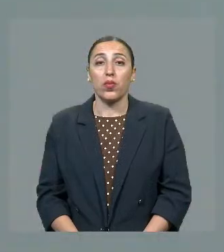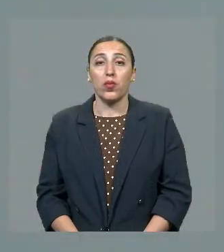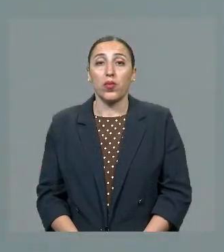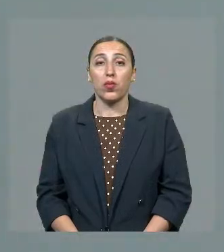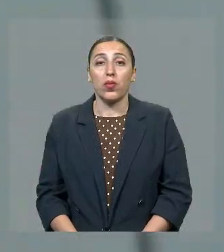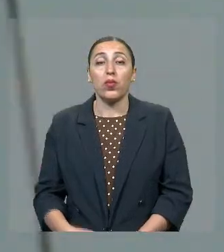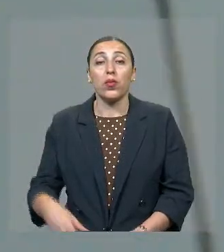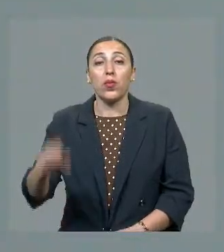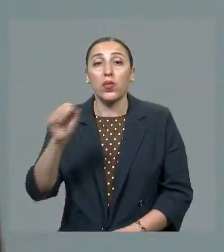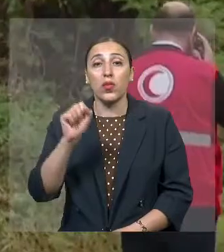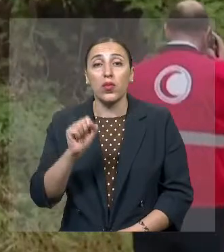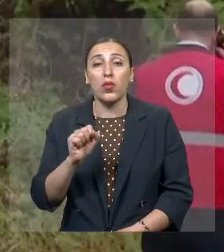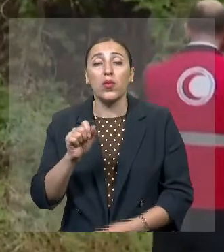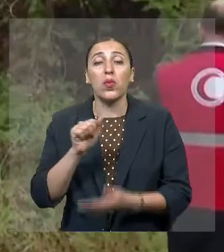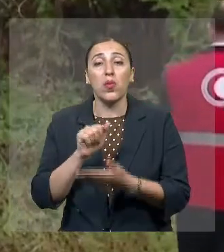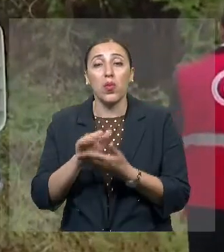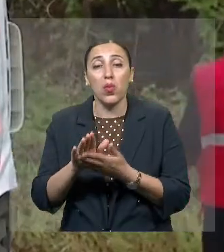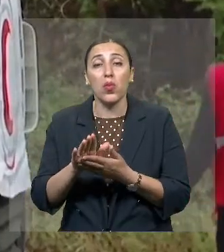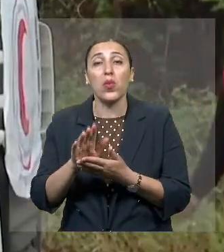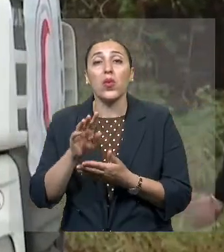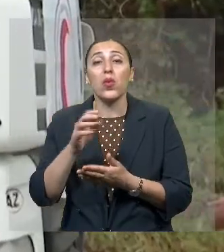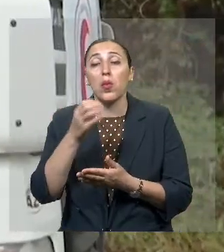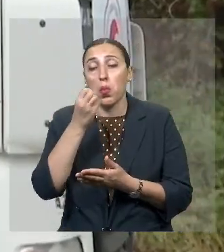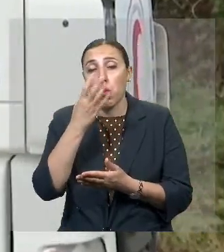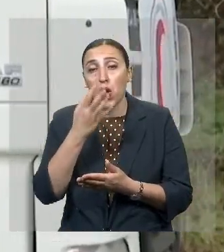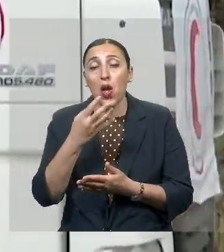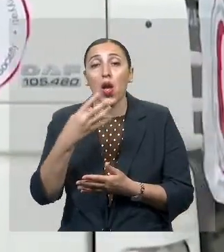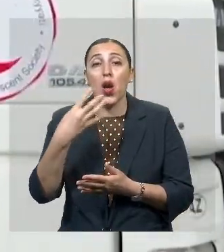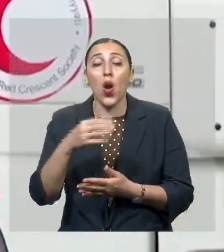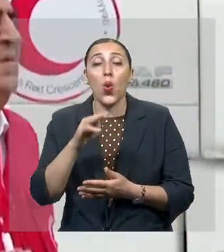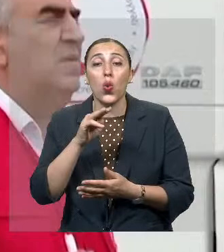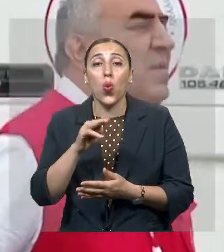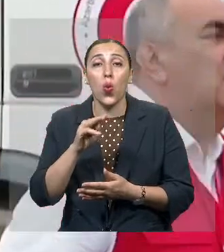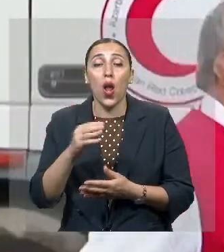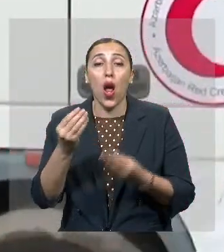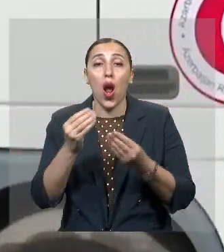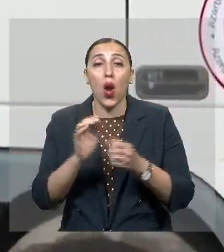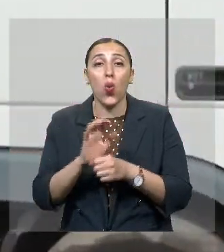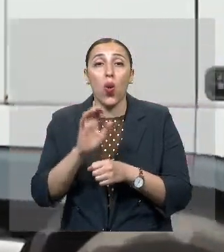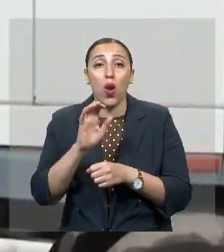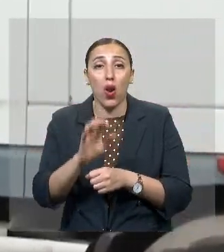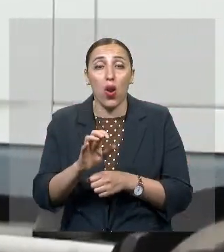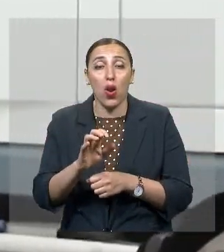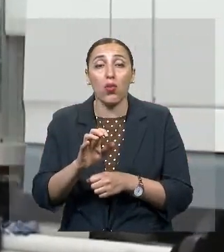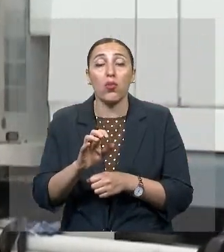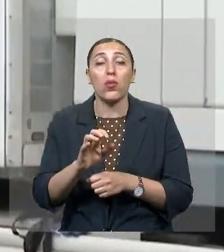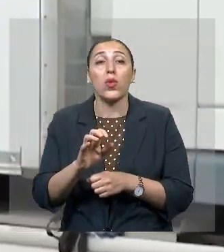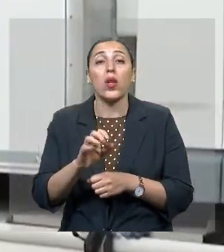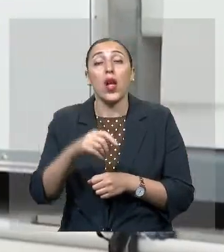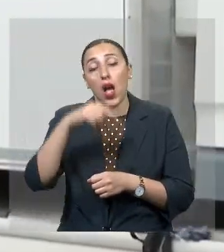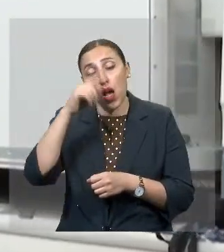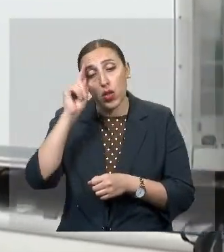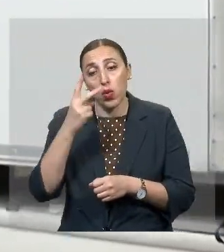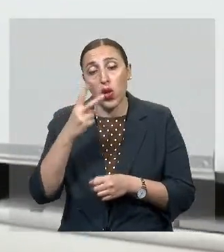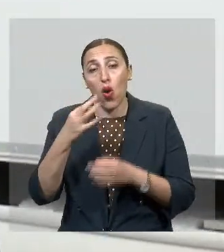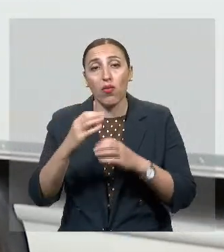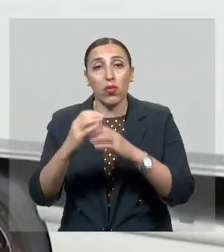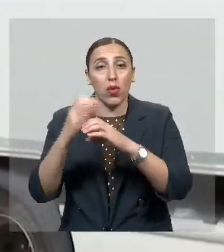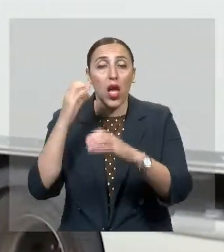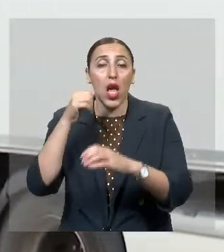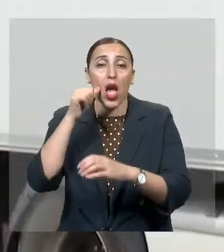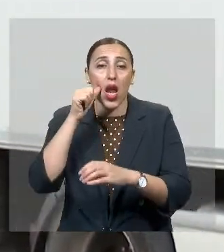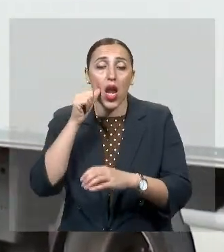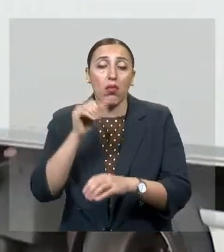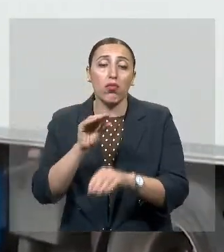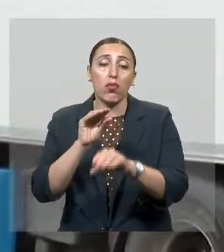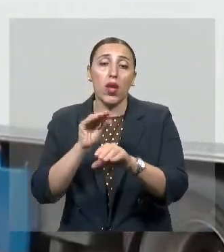Չնայած Ստեփանակերտի մերժումներին Բաքուն 40 տոննա ալյուր ուղարկեց Լեռնային Ղարաբաղ, ադրբեջանական երկու բեռնատարները Երևանից կանգնած